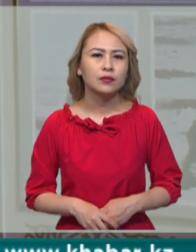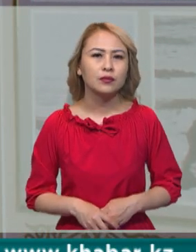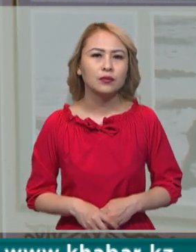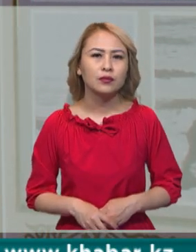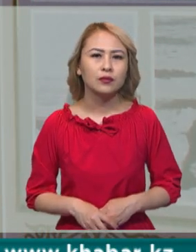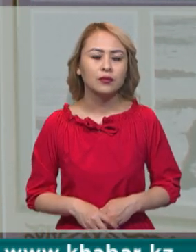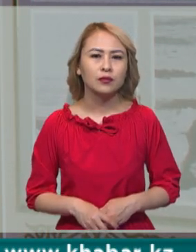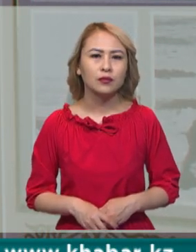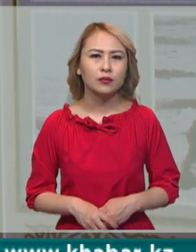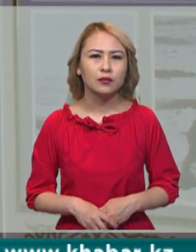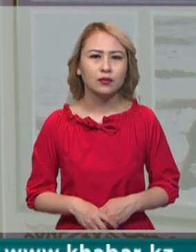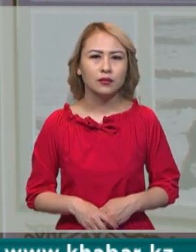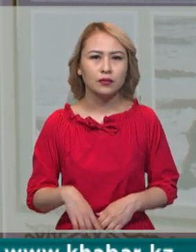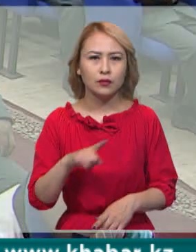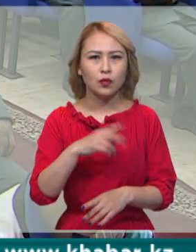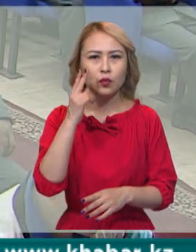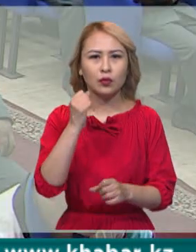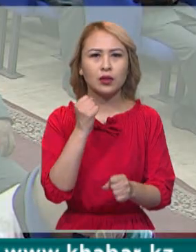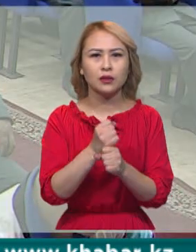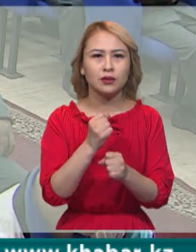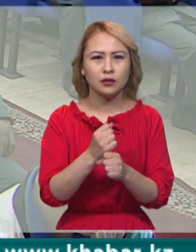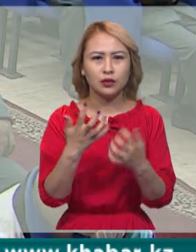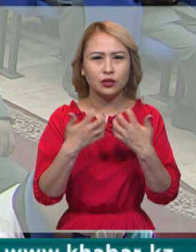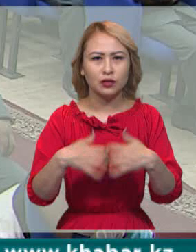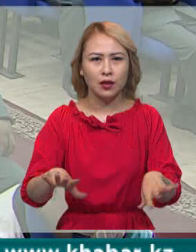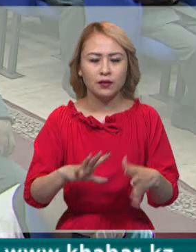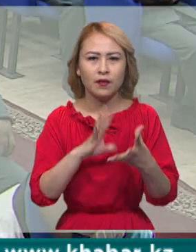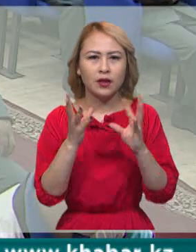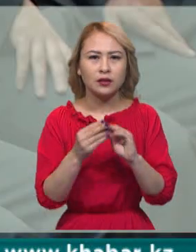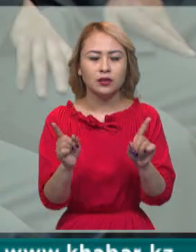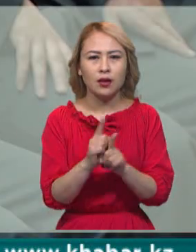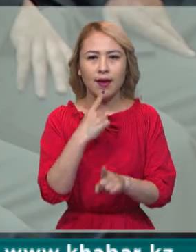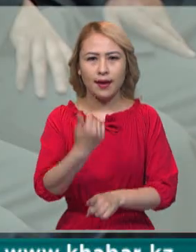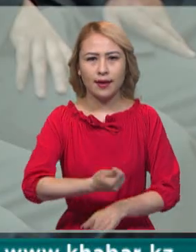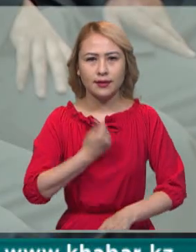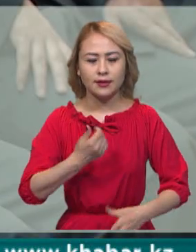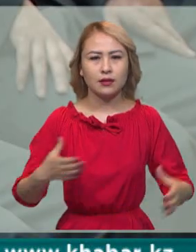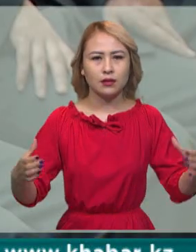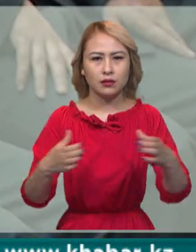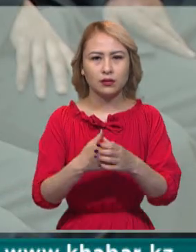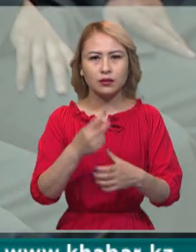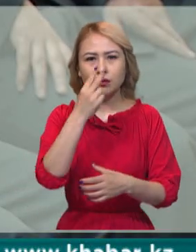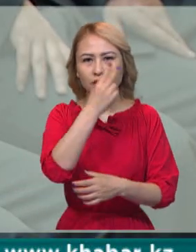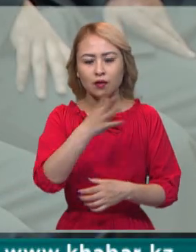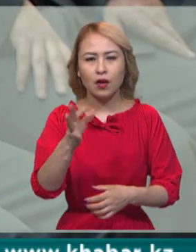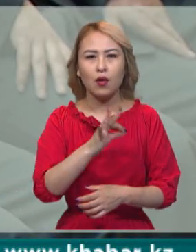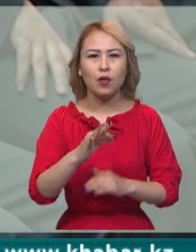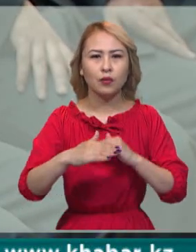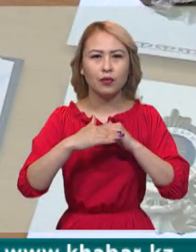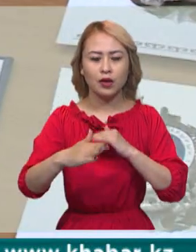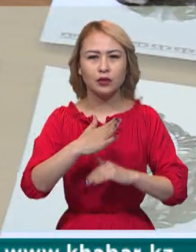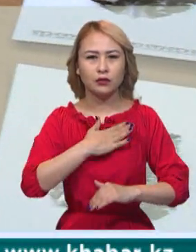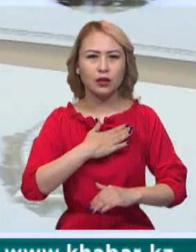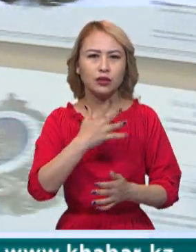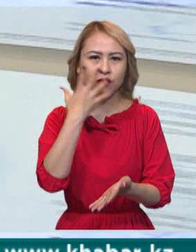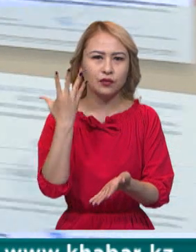Ол істеген ерлік деп санамаймын. Қылғанын ерлік деп санамайтын, әскери қызметіне бейжай қарамайтын ұландықтарға бұл